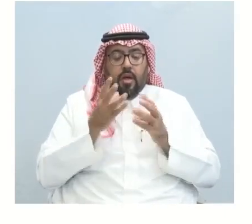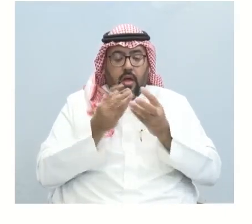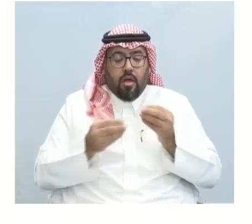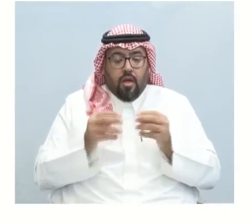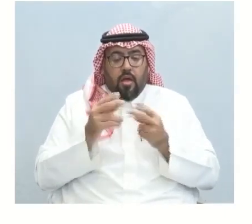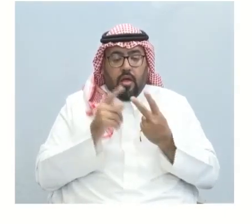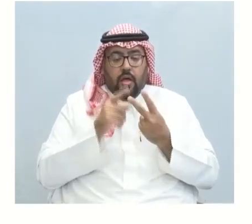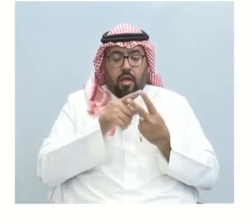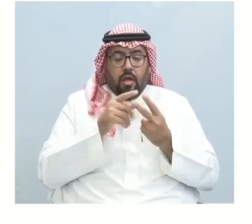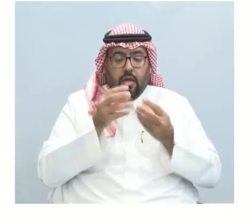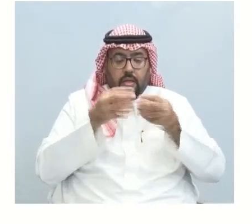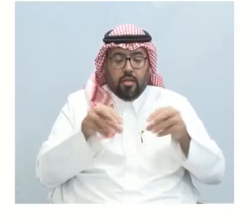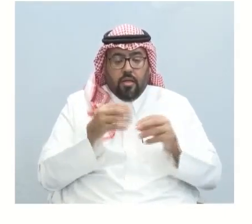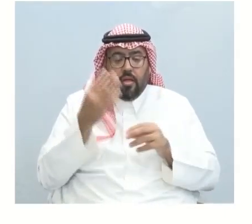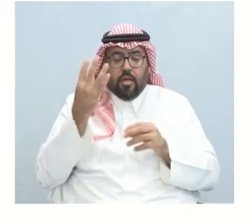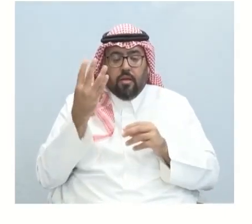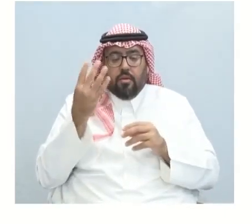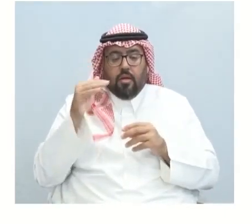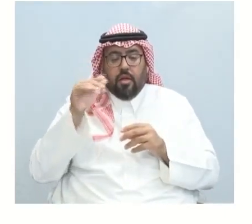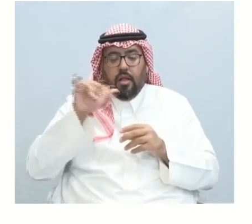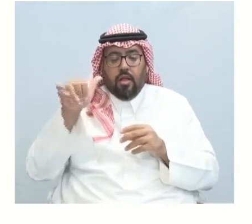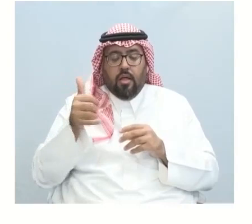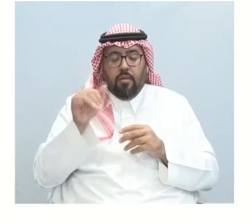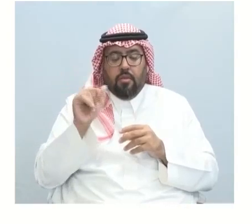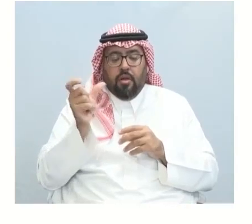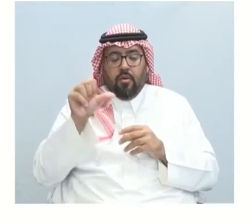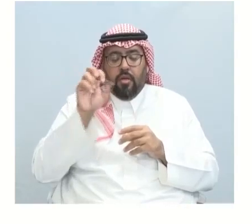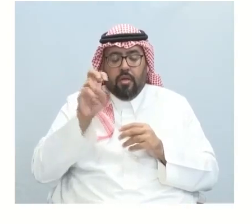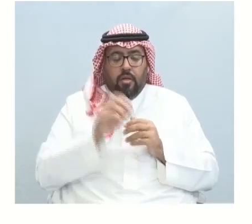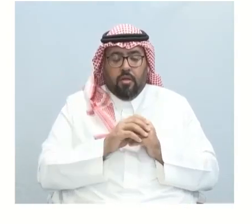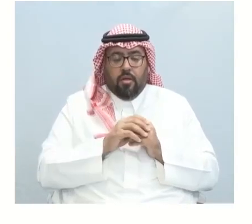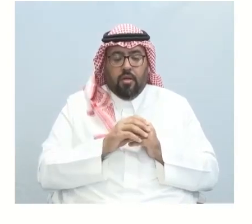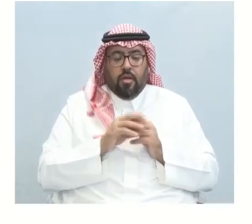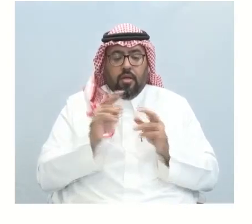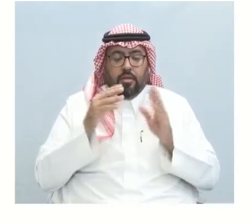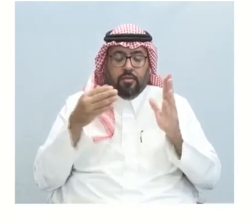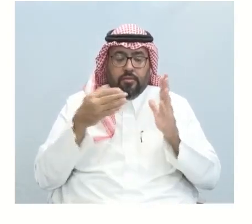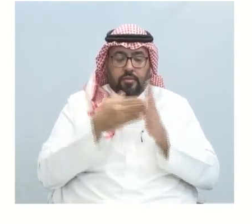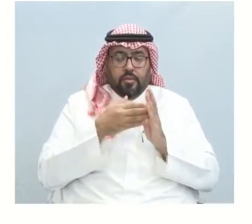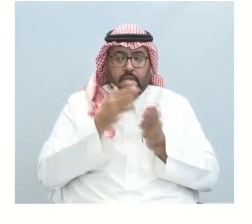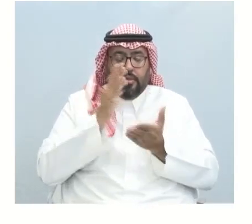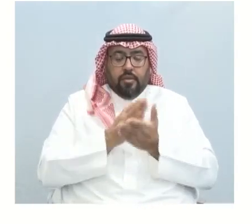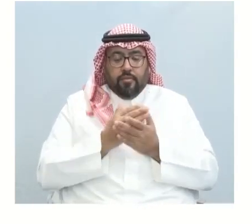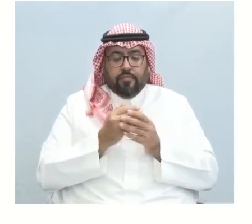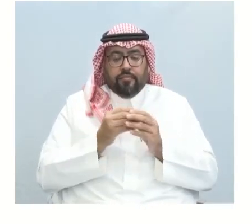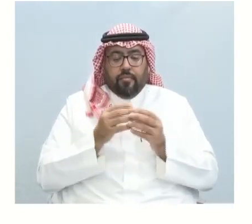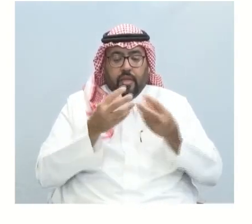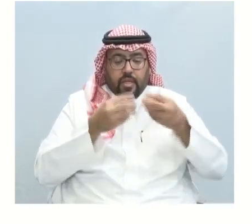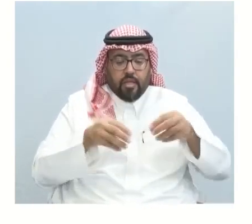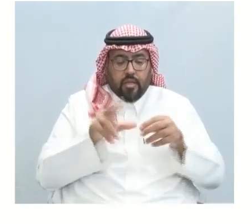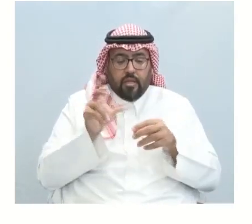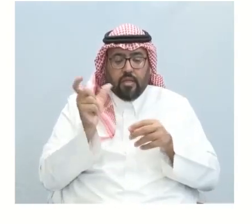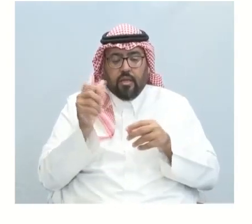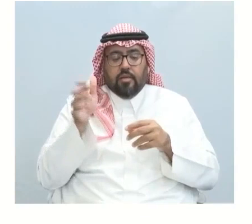مرحلتي الانقسام اربع خلايا منويه في الشك الاخر في القسم الاخر في الجهاز التناسلي